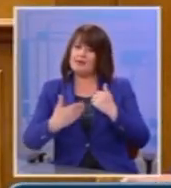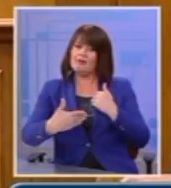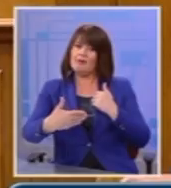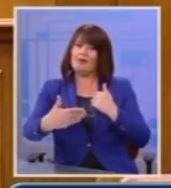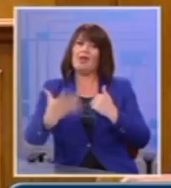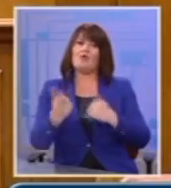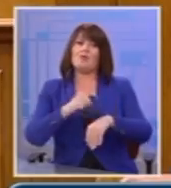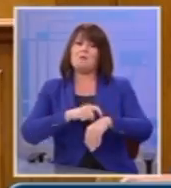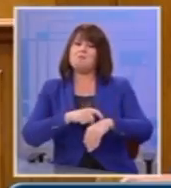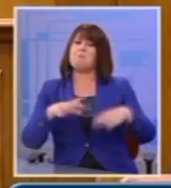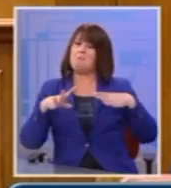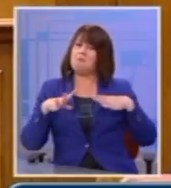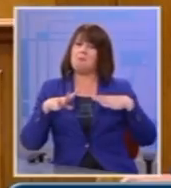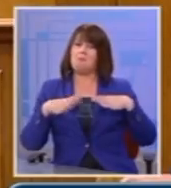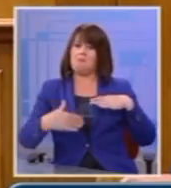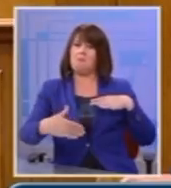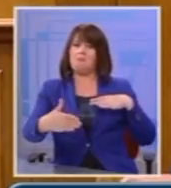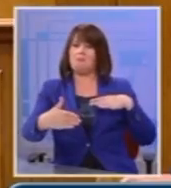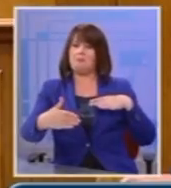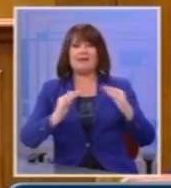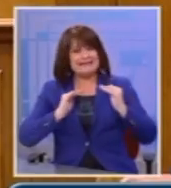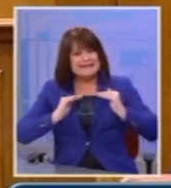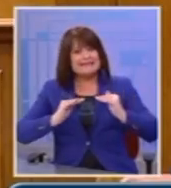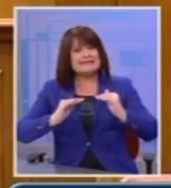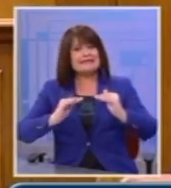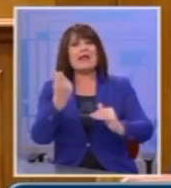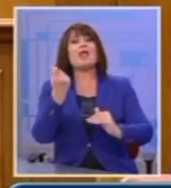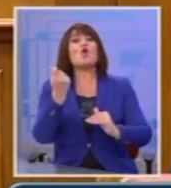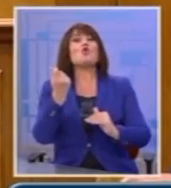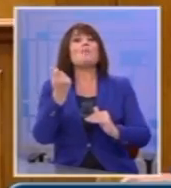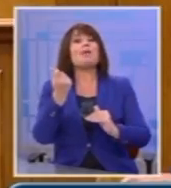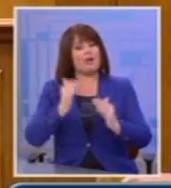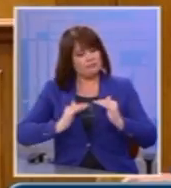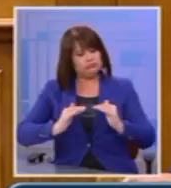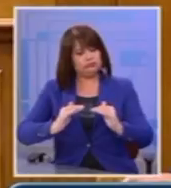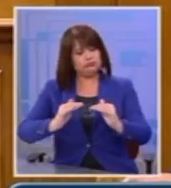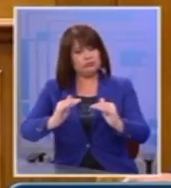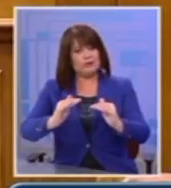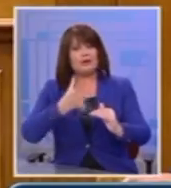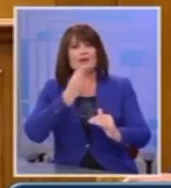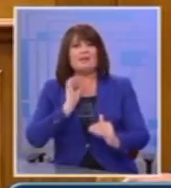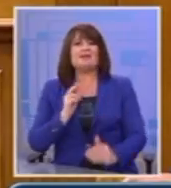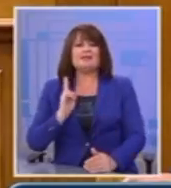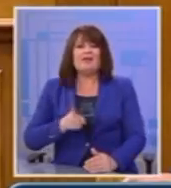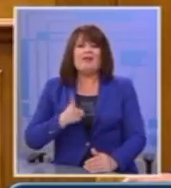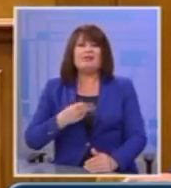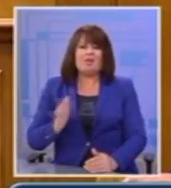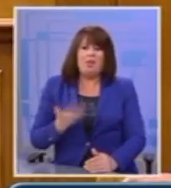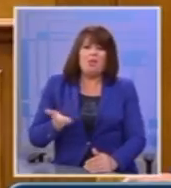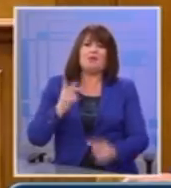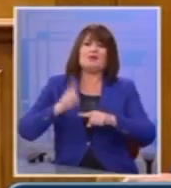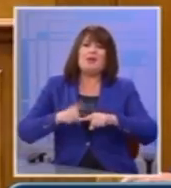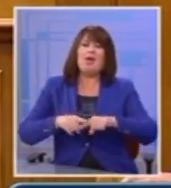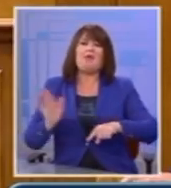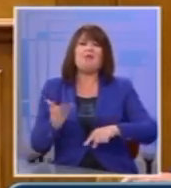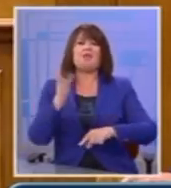χώρο για να σταθεροποιηθεί η οικονομία, να απαλλαγούμε από την κινδυνολογία του Brexit,